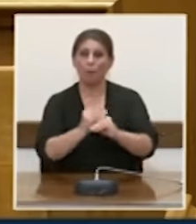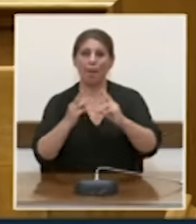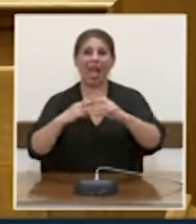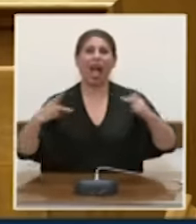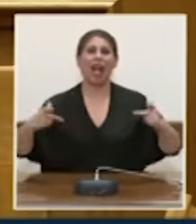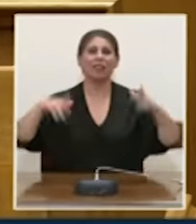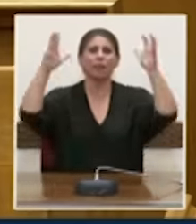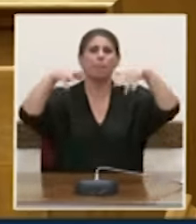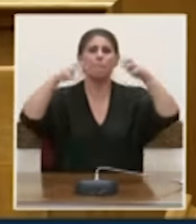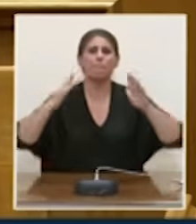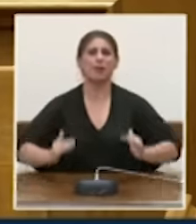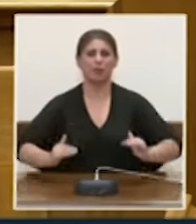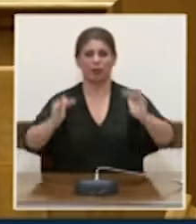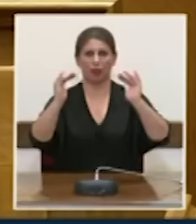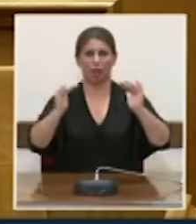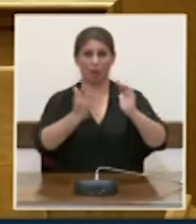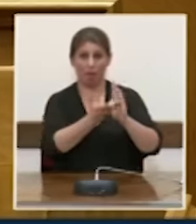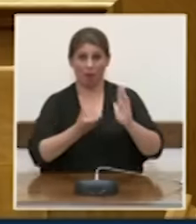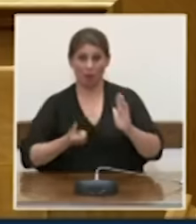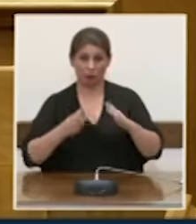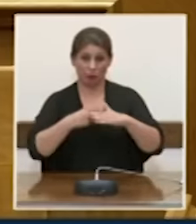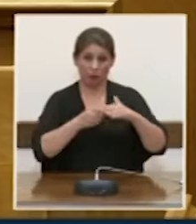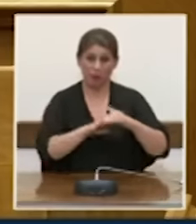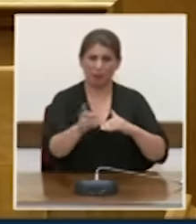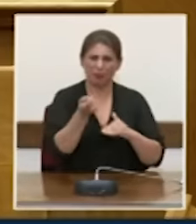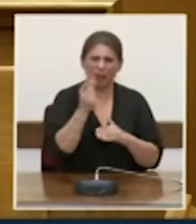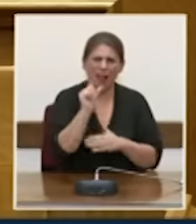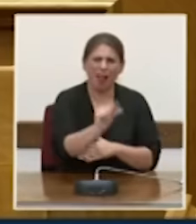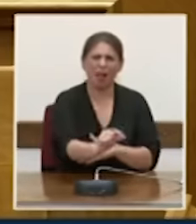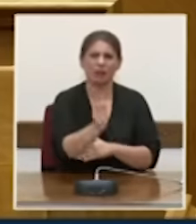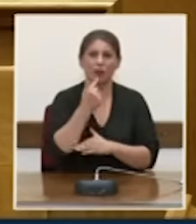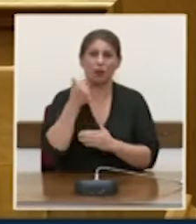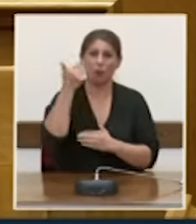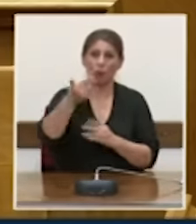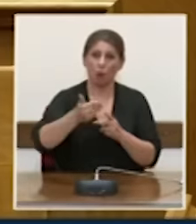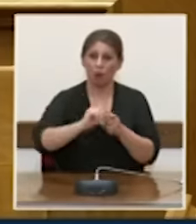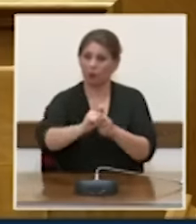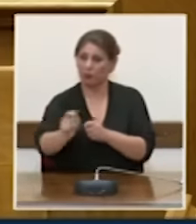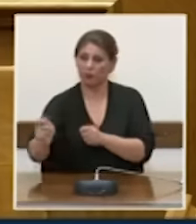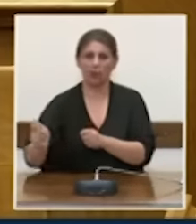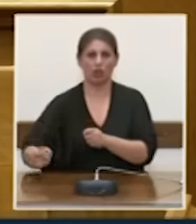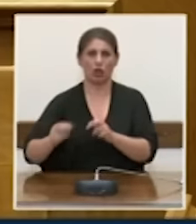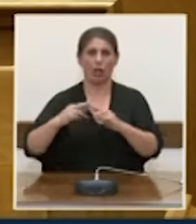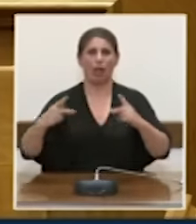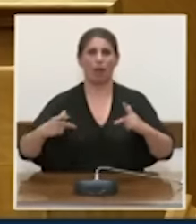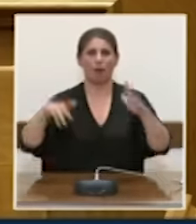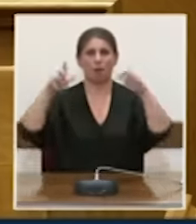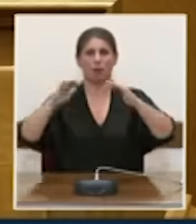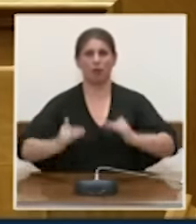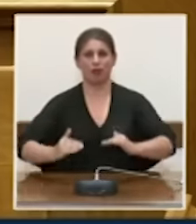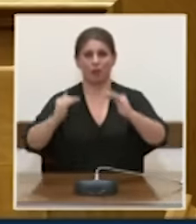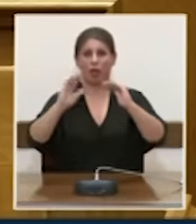Ταμείου Ανάκαμψης ακόμα και τα ελάχιστα που προορίζονταν για αντιπλημμυρικά. Δεν αφαιρέσατε όμως